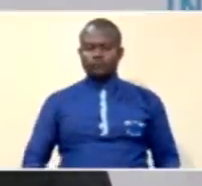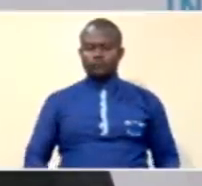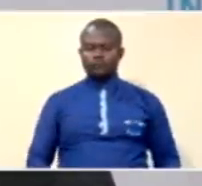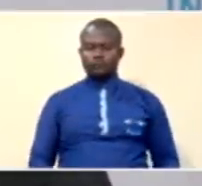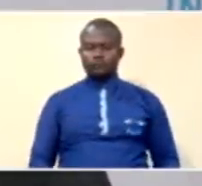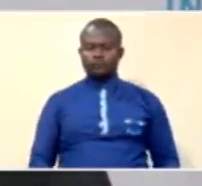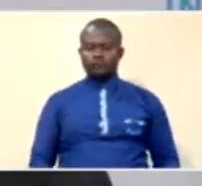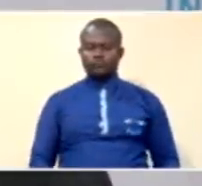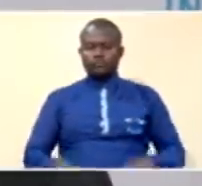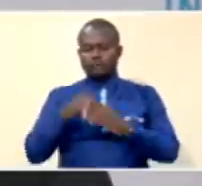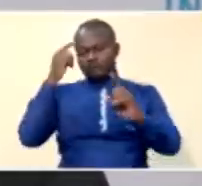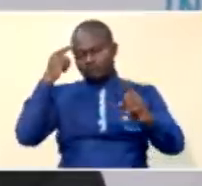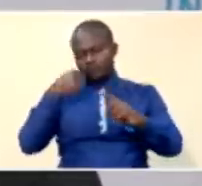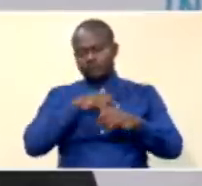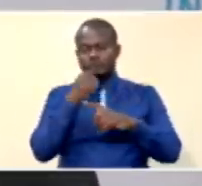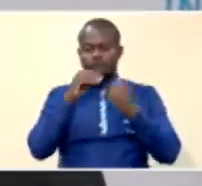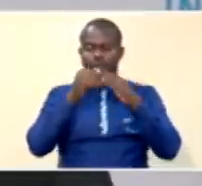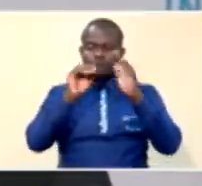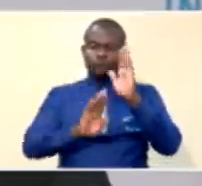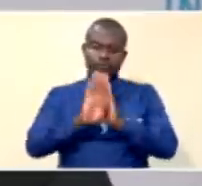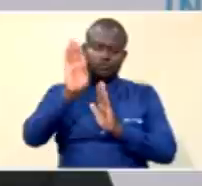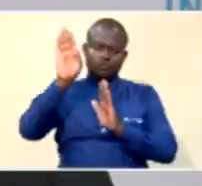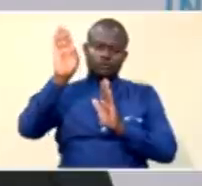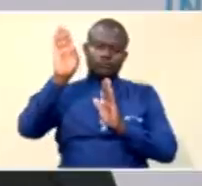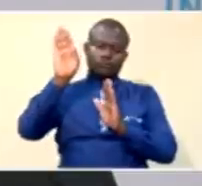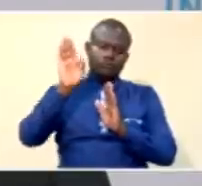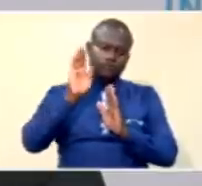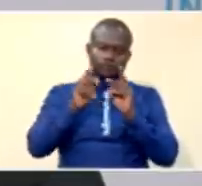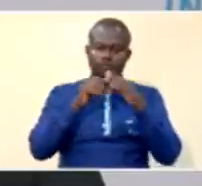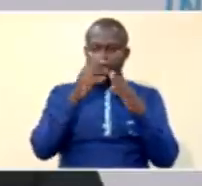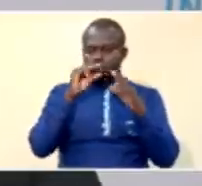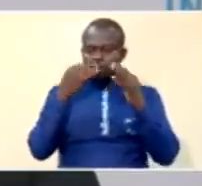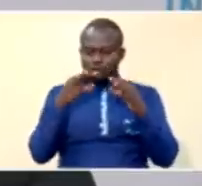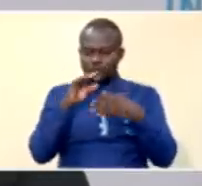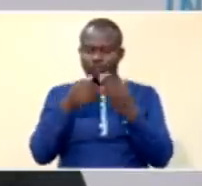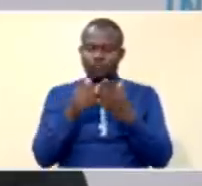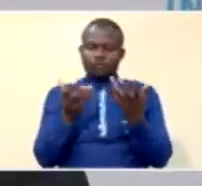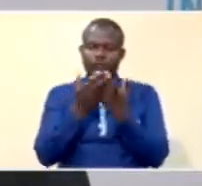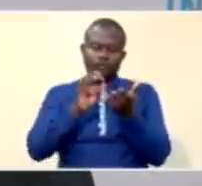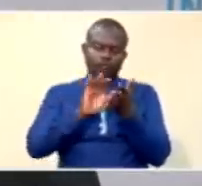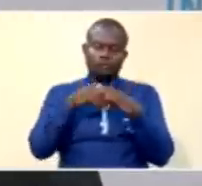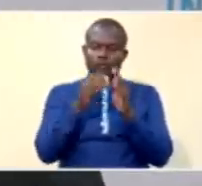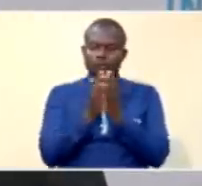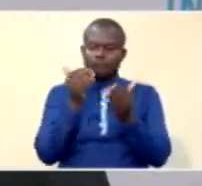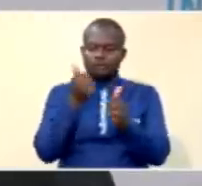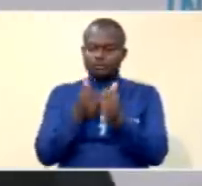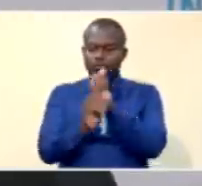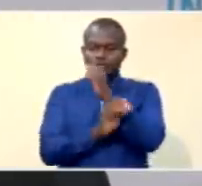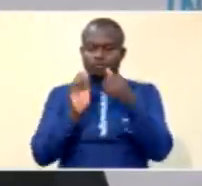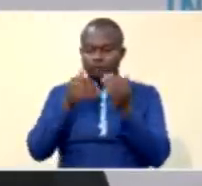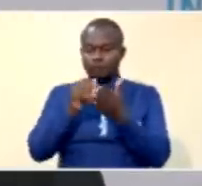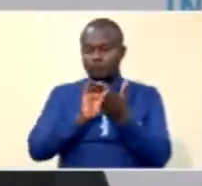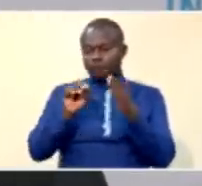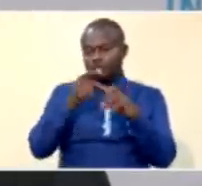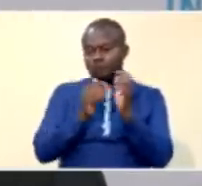favoriser intego navuga ko ari uguteza imbere ibyerekeye ubuvanganzo bw'Igifaransa n'ibindi bijyanye no kwandika ibitabo. Muri gihugu gifite inzu zandika ibitabo